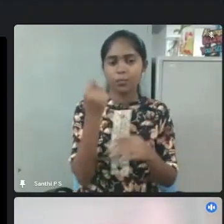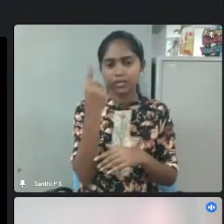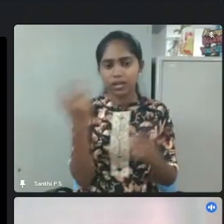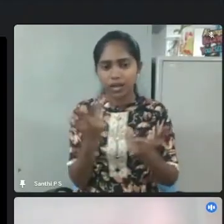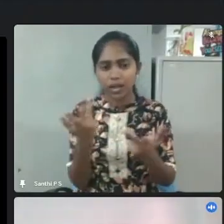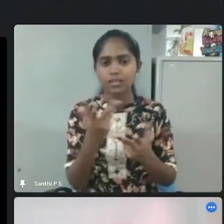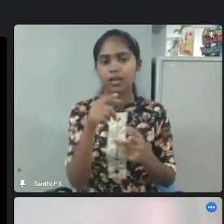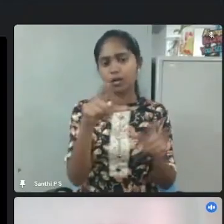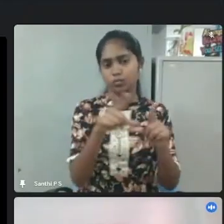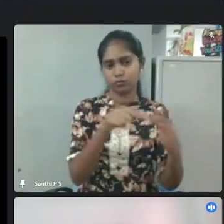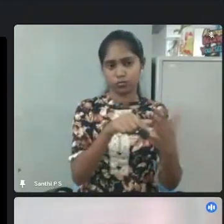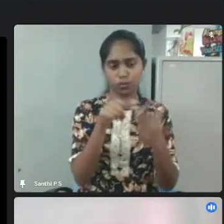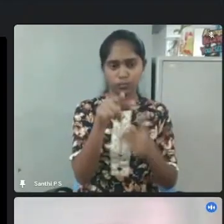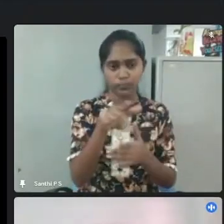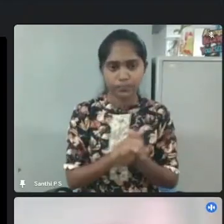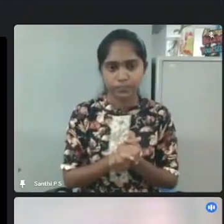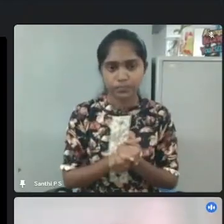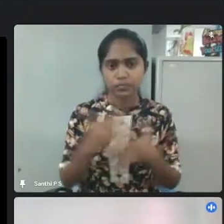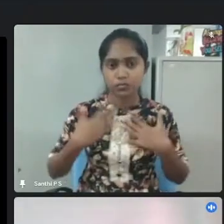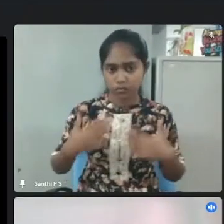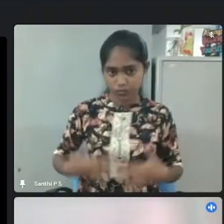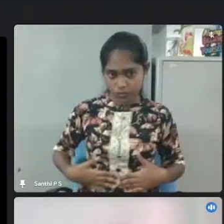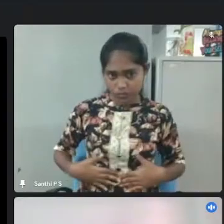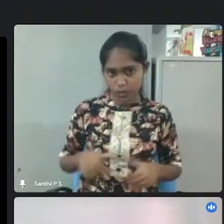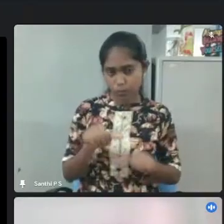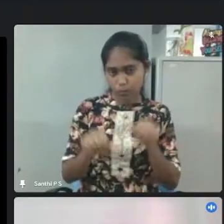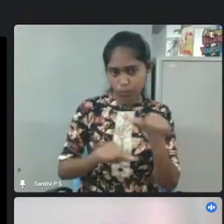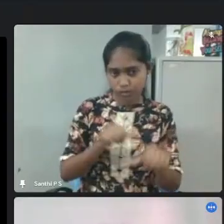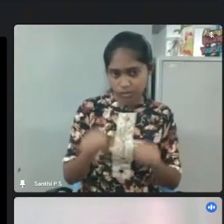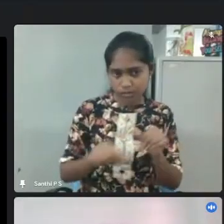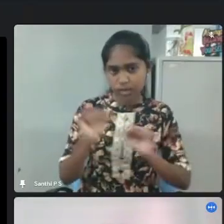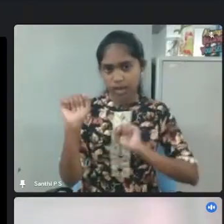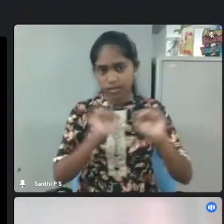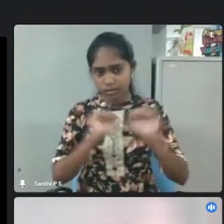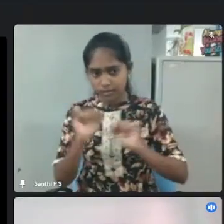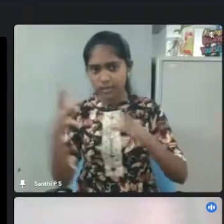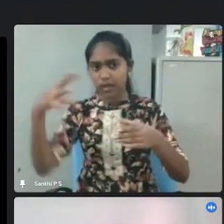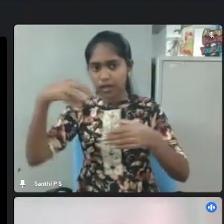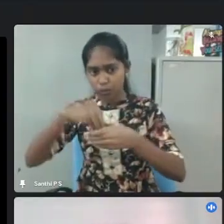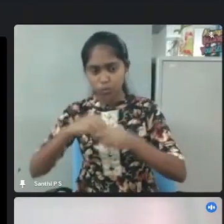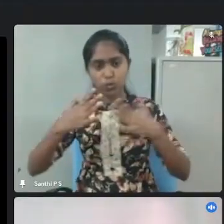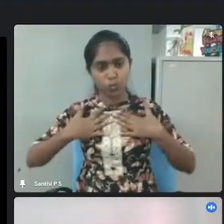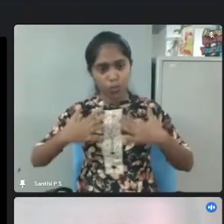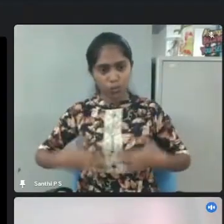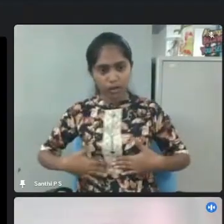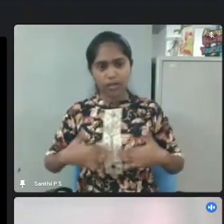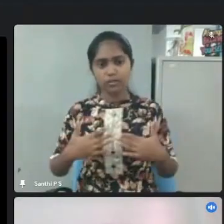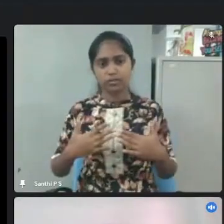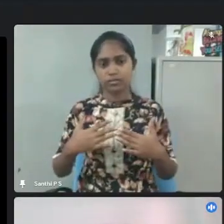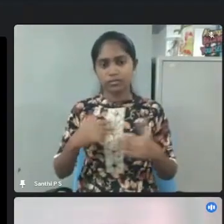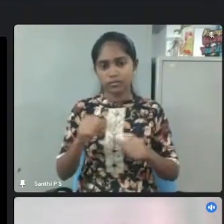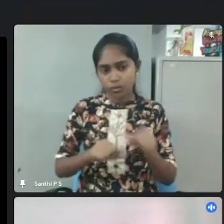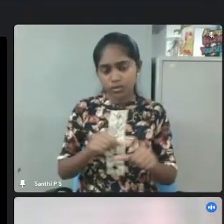ശാരീരിക പ്രവർത്തനങ്ങൾ, നമ്മുടെ വ്യക്തിപരമായ പ്രവർത്തനങ്ങൾ, സാമൂഹിക പങ്കാളിത്തം, ഇവയെല്ലാം അങ്ങോട്ടും ഇങ്ങോട്ടും എല്ലാം കണക്റ്റഡ്